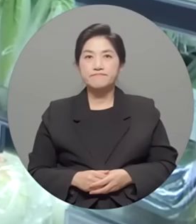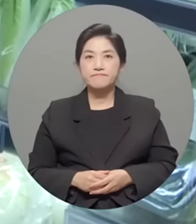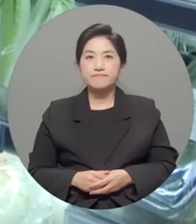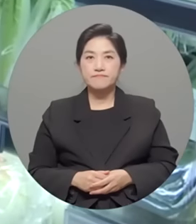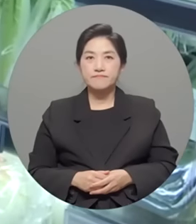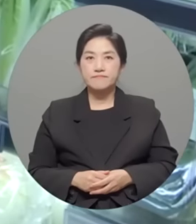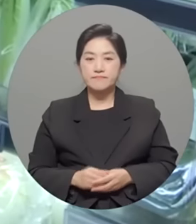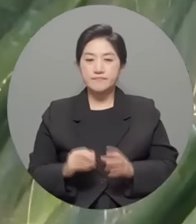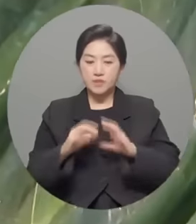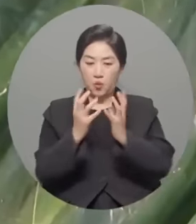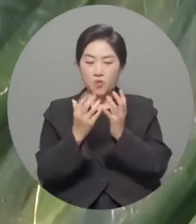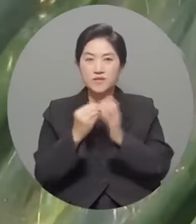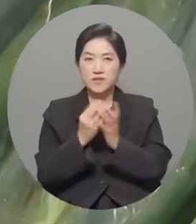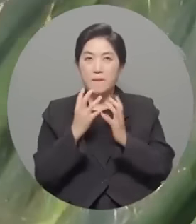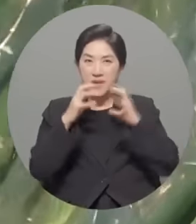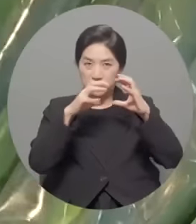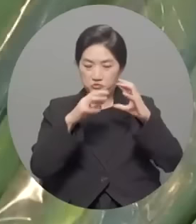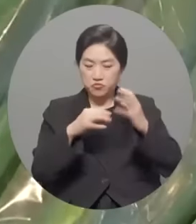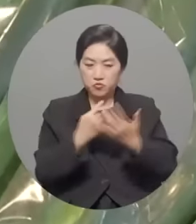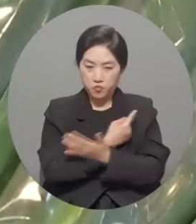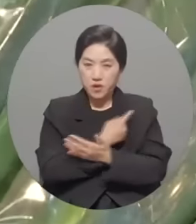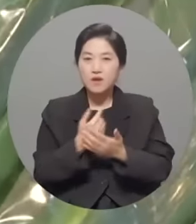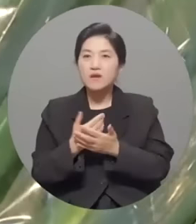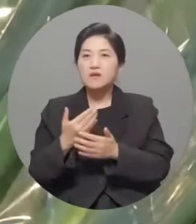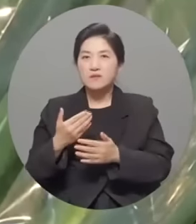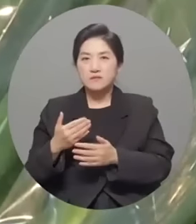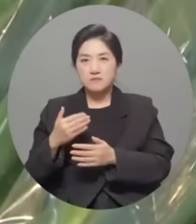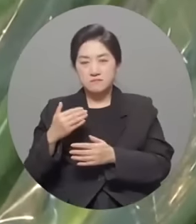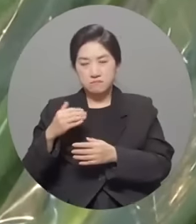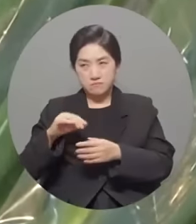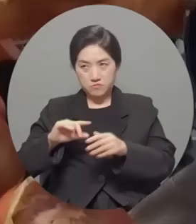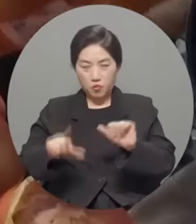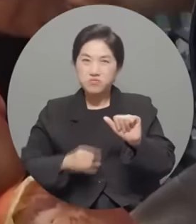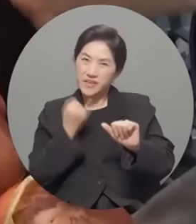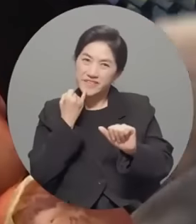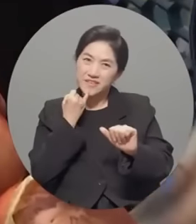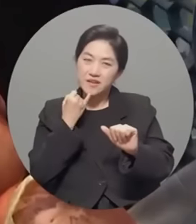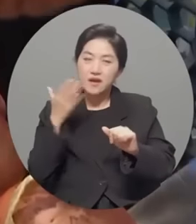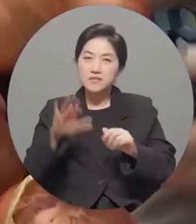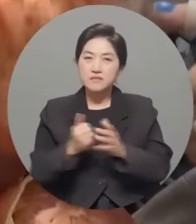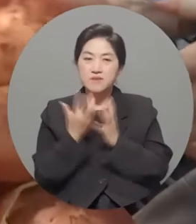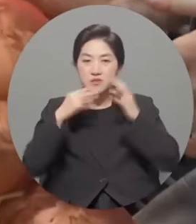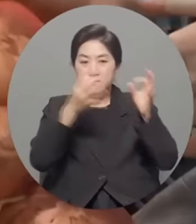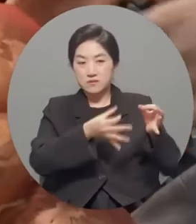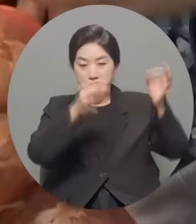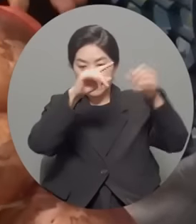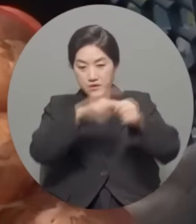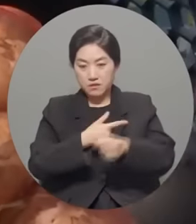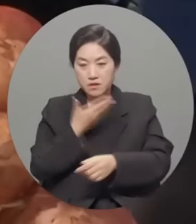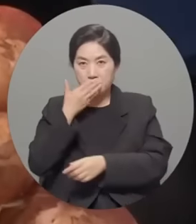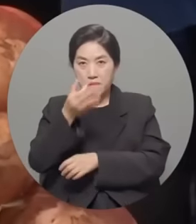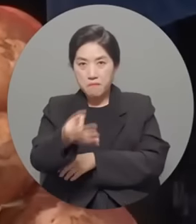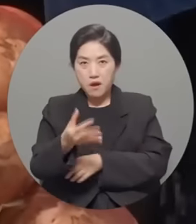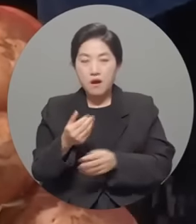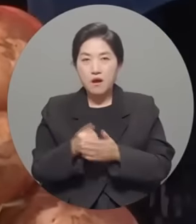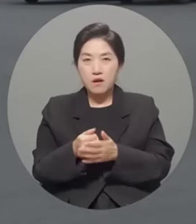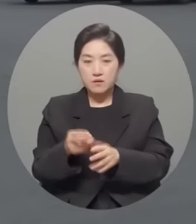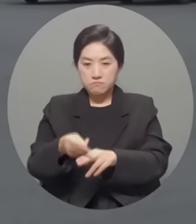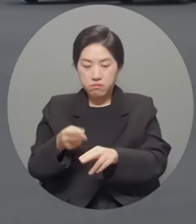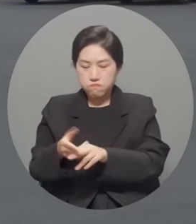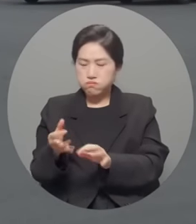양배추를 제외하면 다음 달부터는 여건이 나아질 걸로 예상되지만 채소값 급등은 밥상 물가에 영향이 클 수밖에